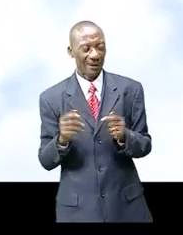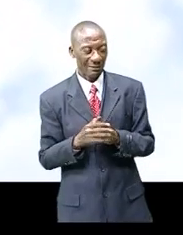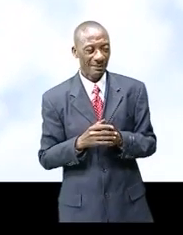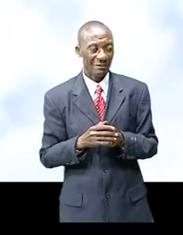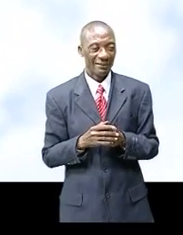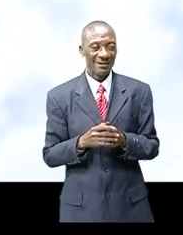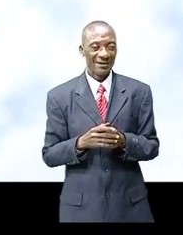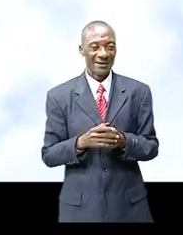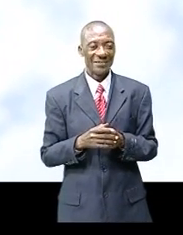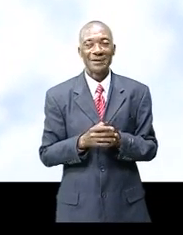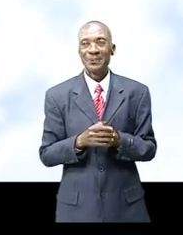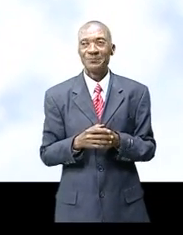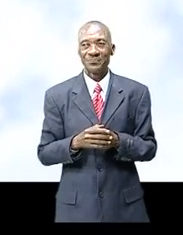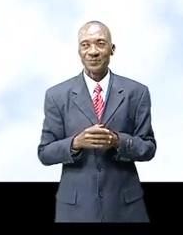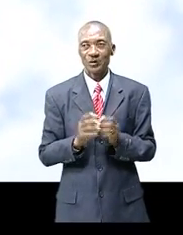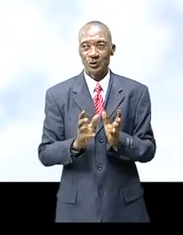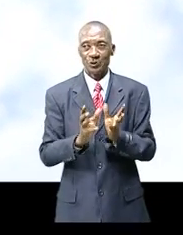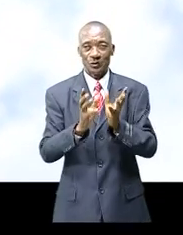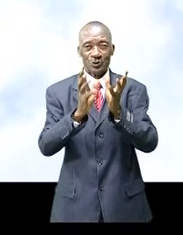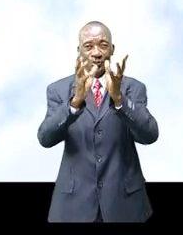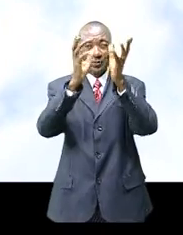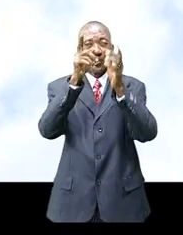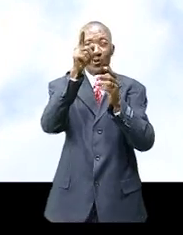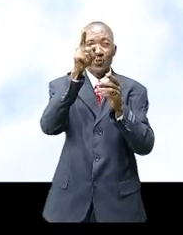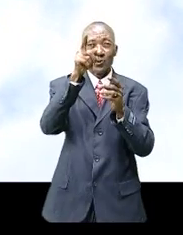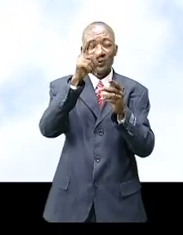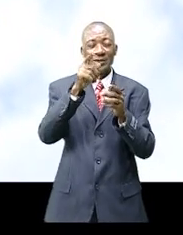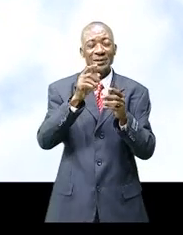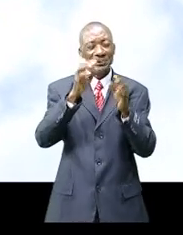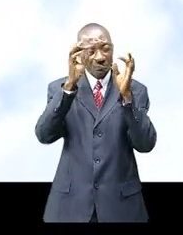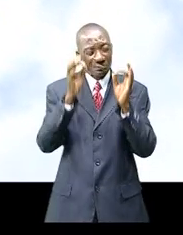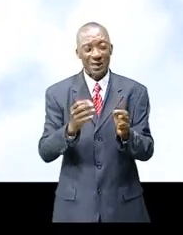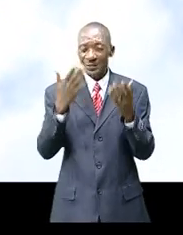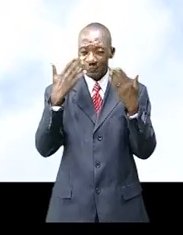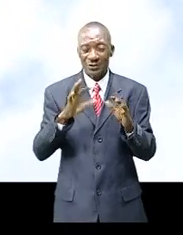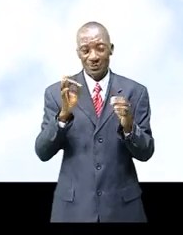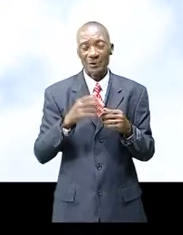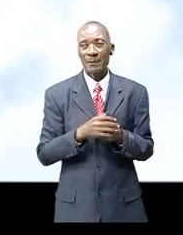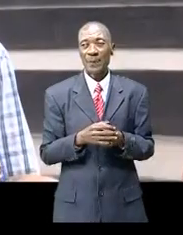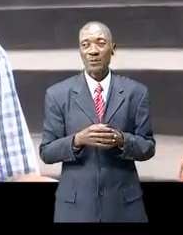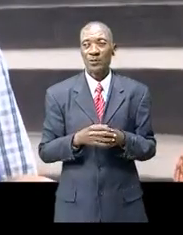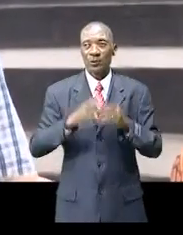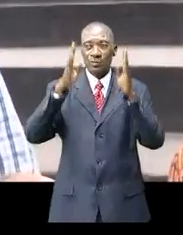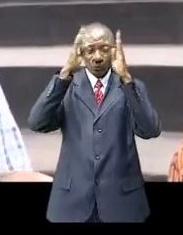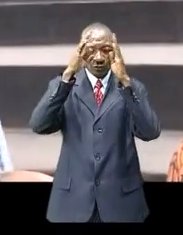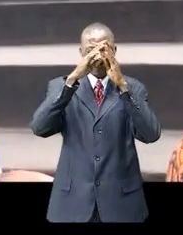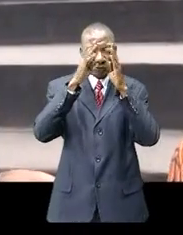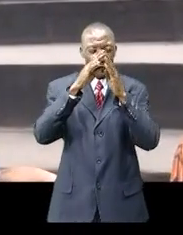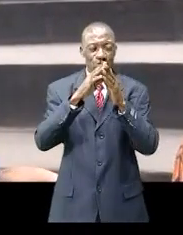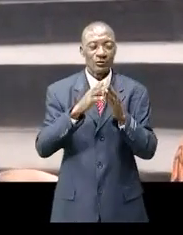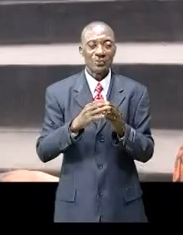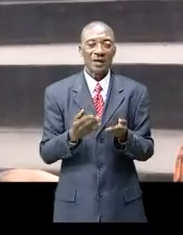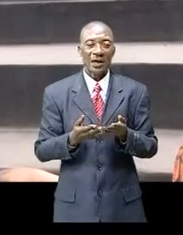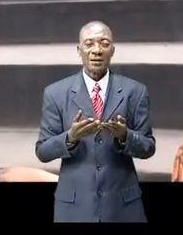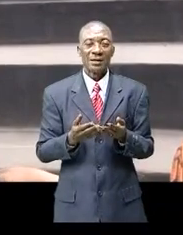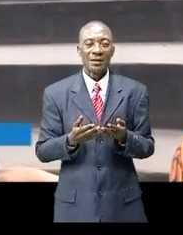de l'échangeur garde encore toute son histoire. Mobutu a promis à la nation congolaise d'ériger de grandes choses à la taille du